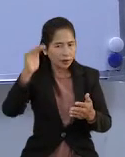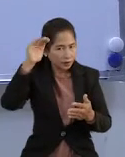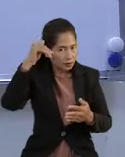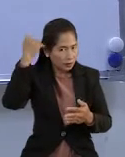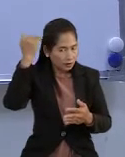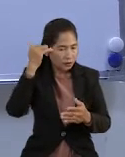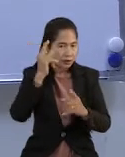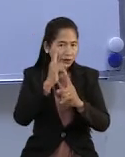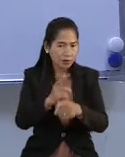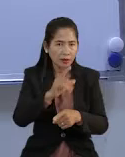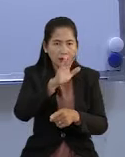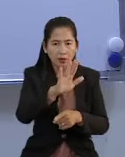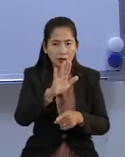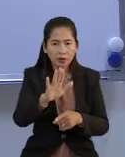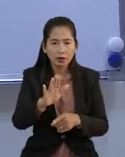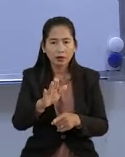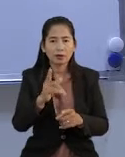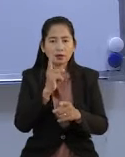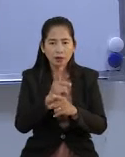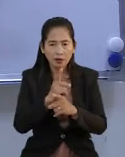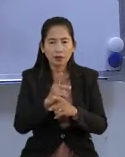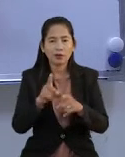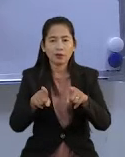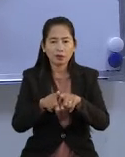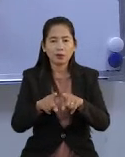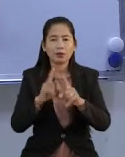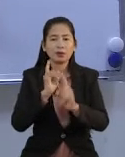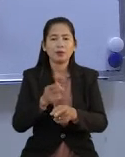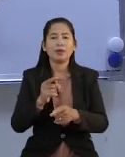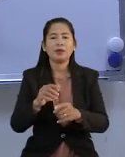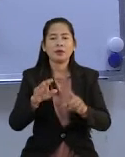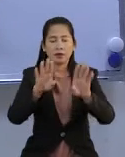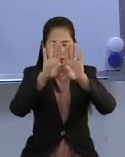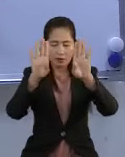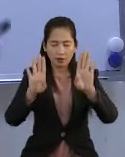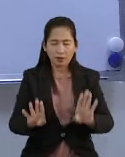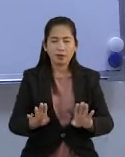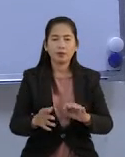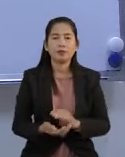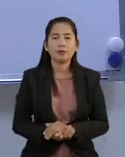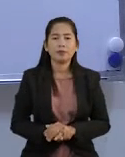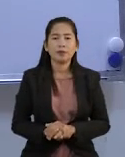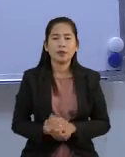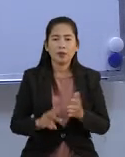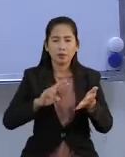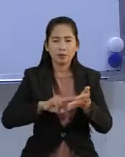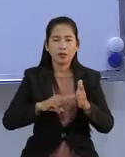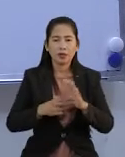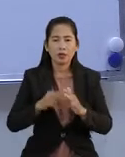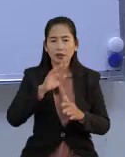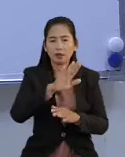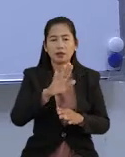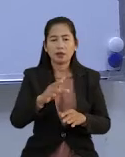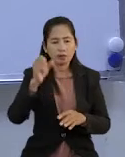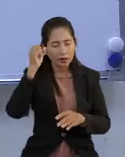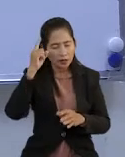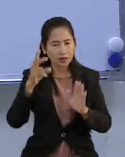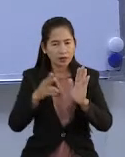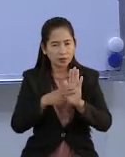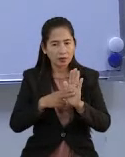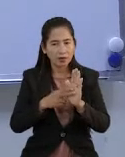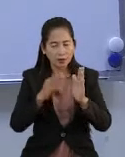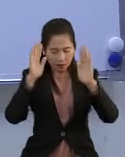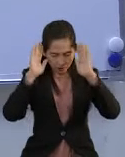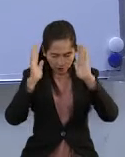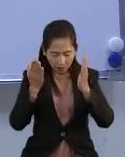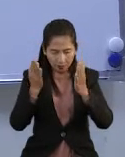tha chậm lại được bao cồn cồn cứ trầm trơ đôi chi chậm lại nơi lỡ đặc hiện chả chúng mình nên tha con tiếng ở khnề ban vô chứ ba nâng ca